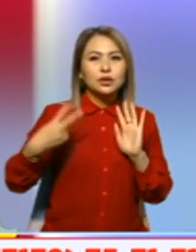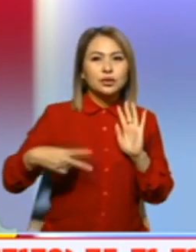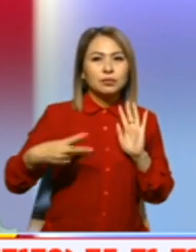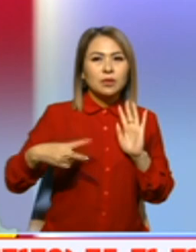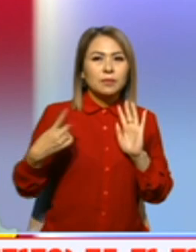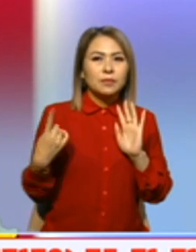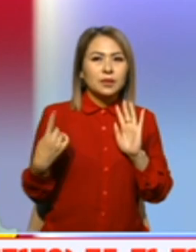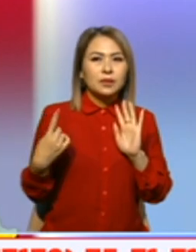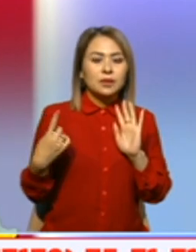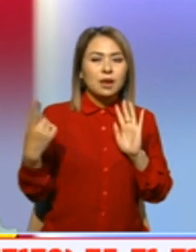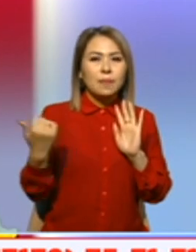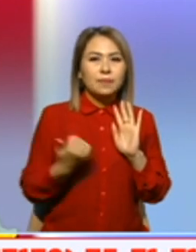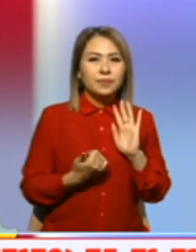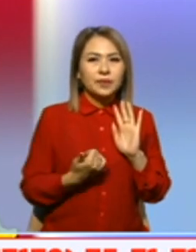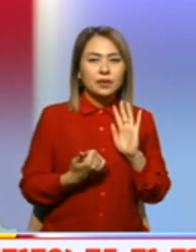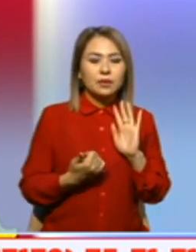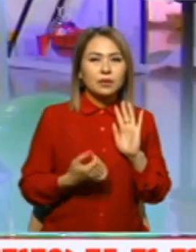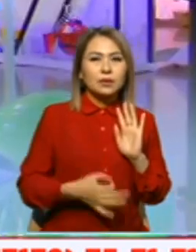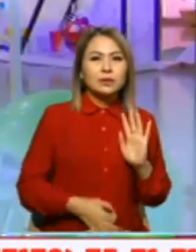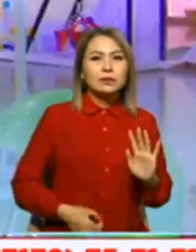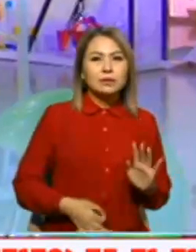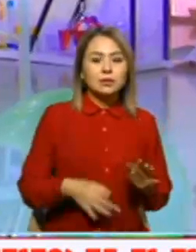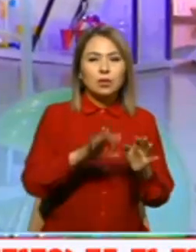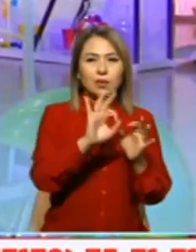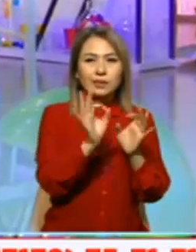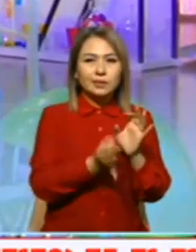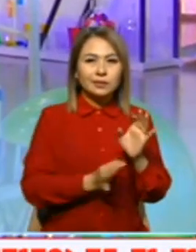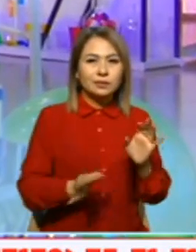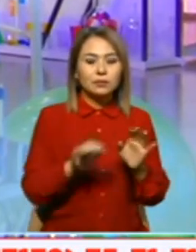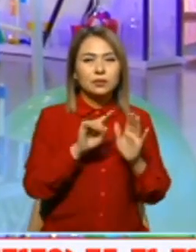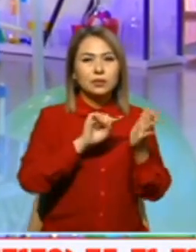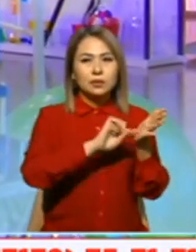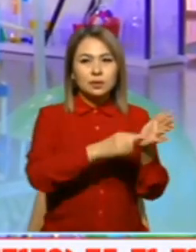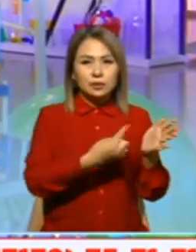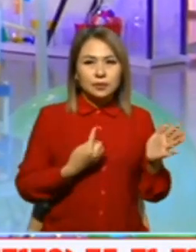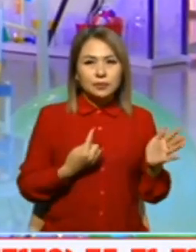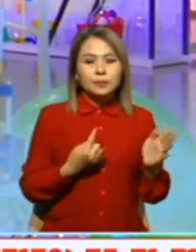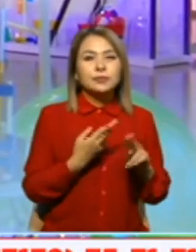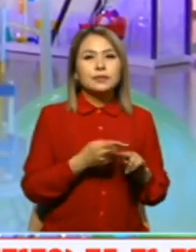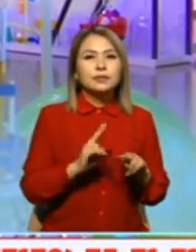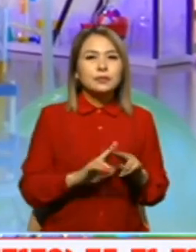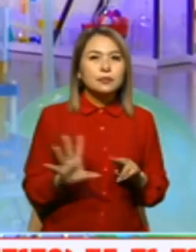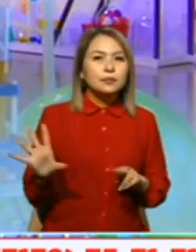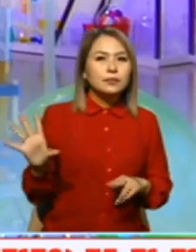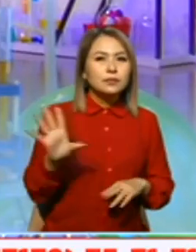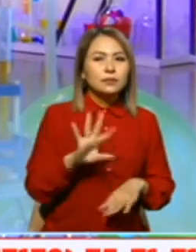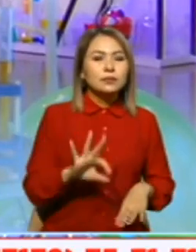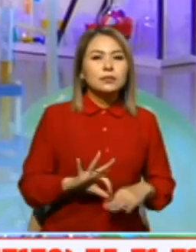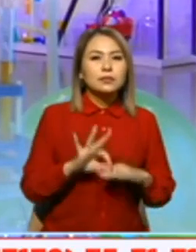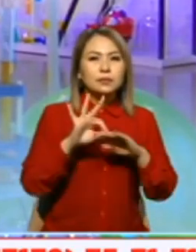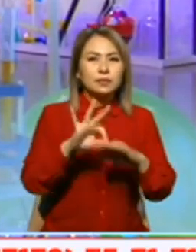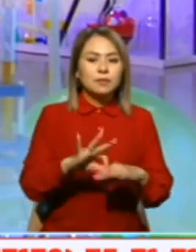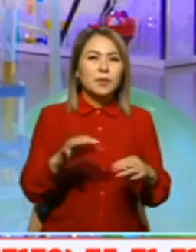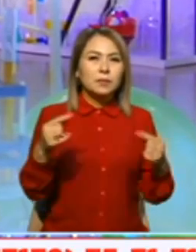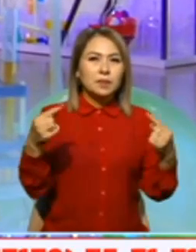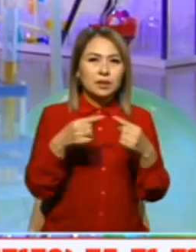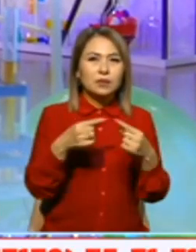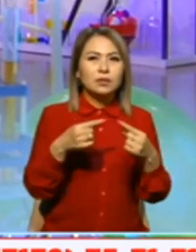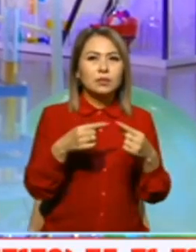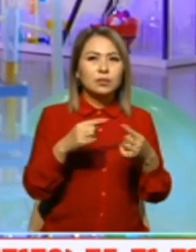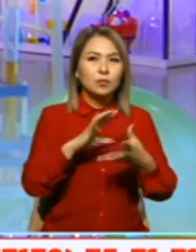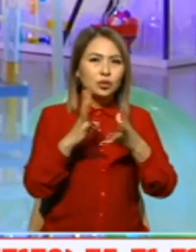19-21 апталық аралығында кіндік бауынан қан алады. Енді оның барлық процедураны жүргізгенде белгілі